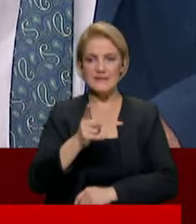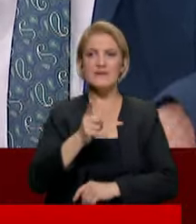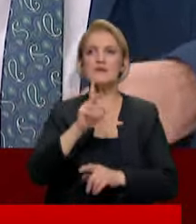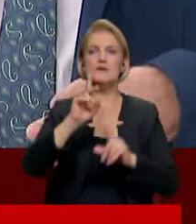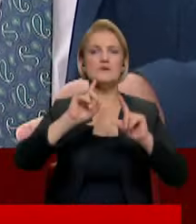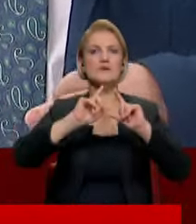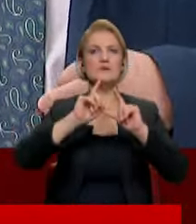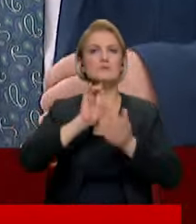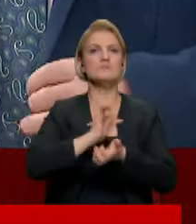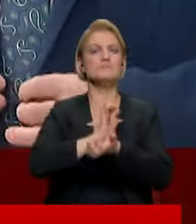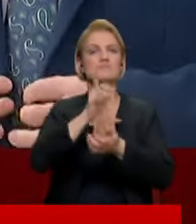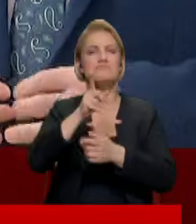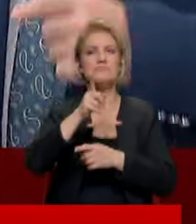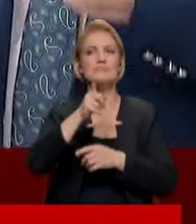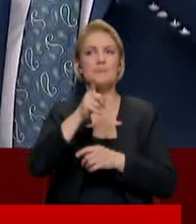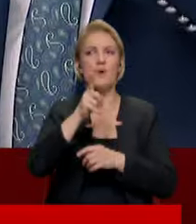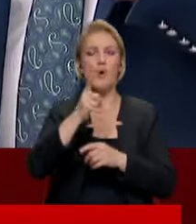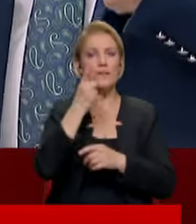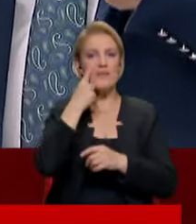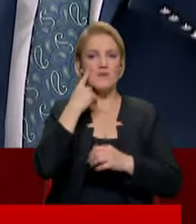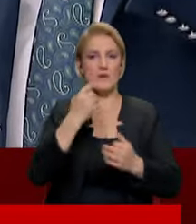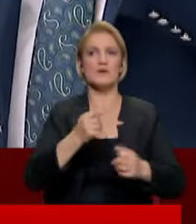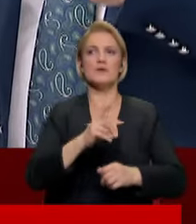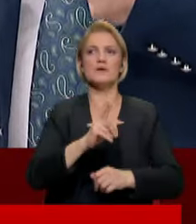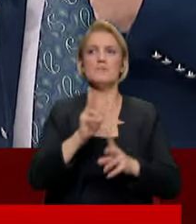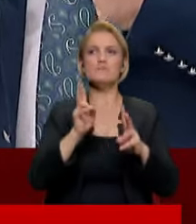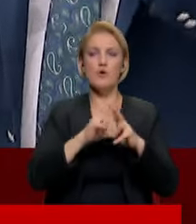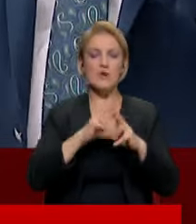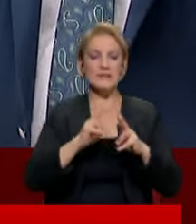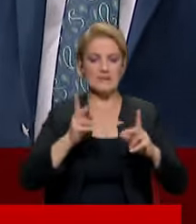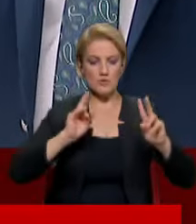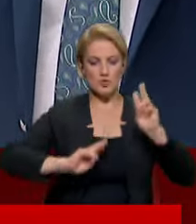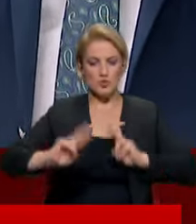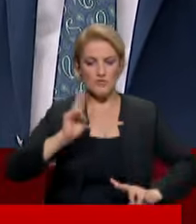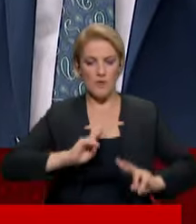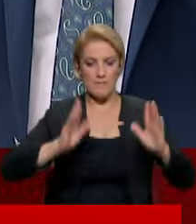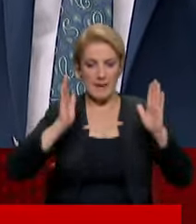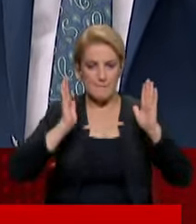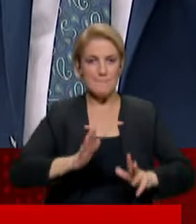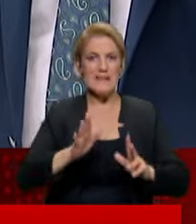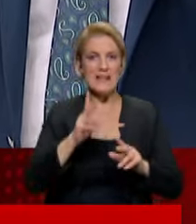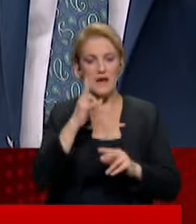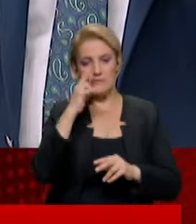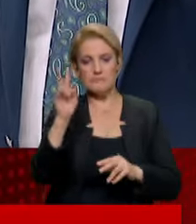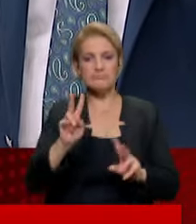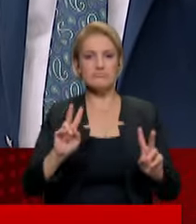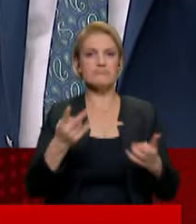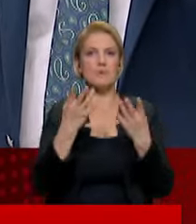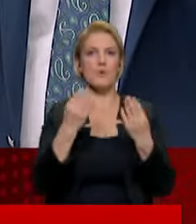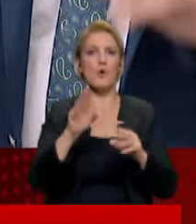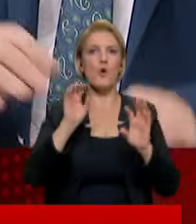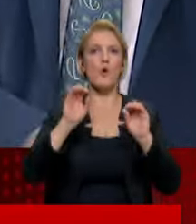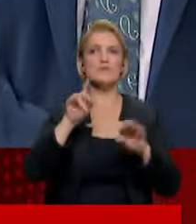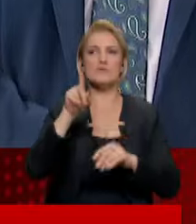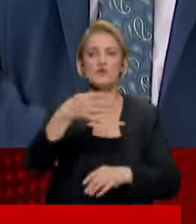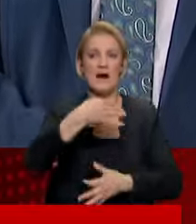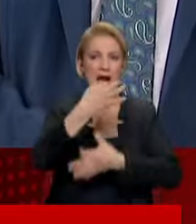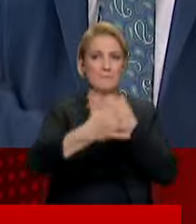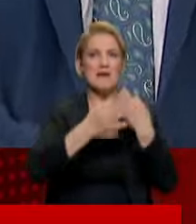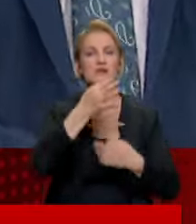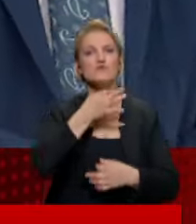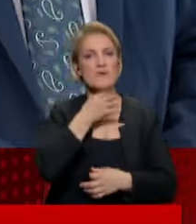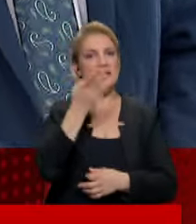kurumuna gelmeden o devletin kolluğunun üniforması bile caydırmak için yeterli olm Hocam arkadaşlar diyor ki Hocam şu haberi de